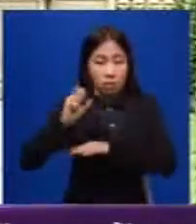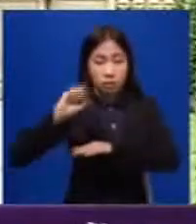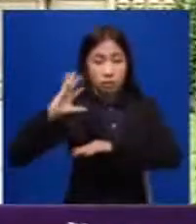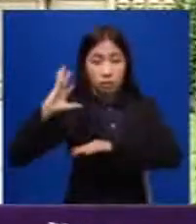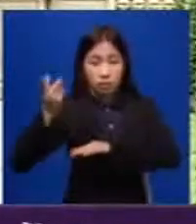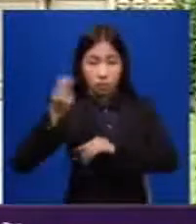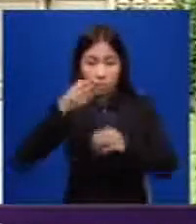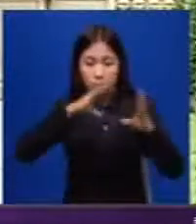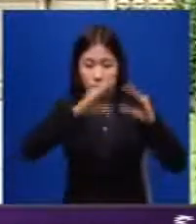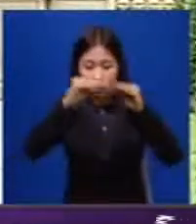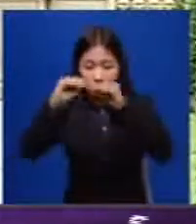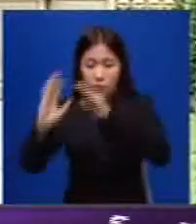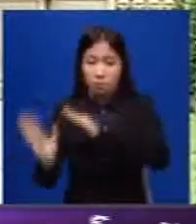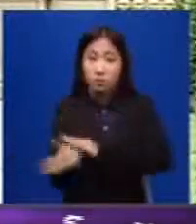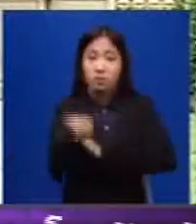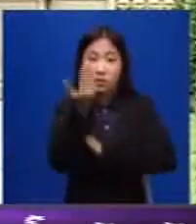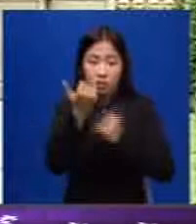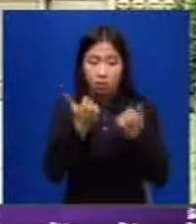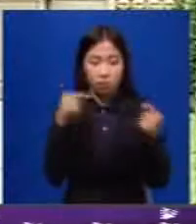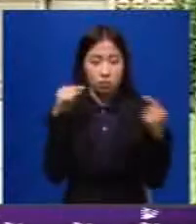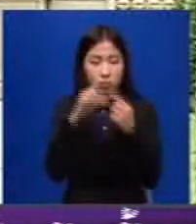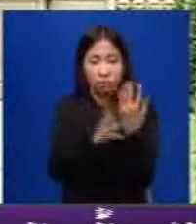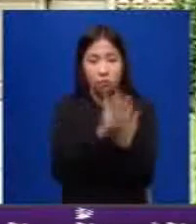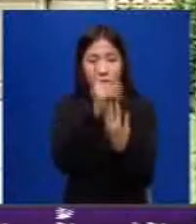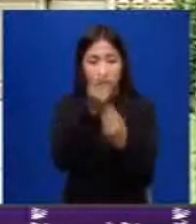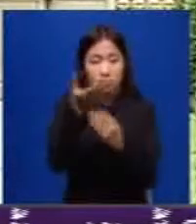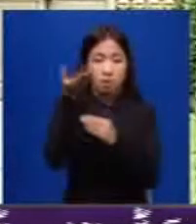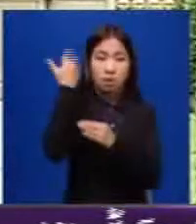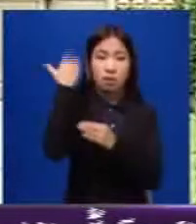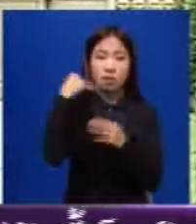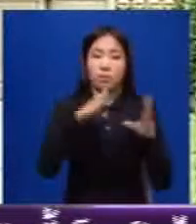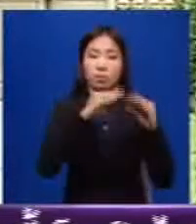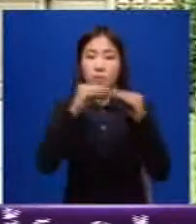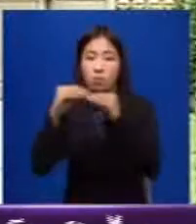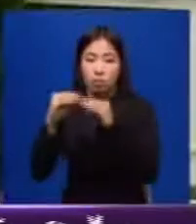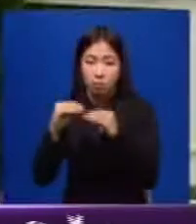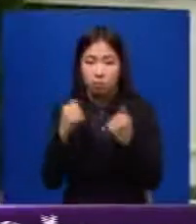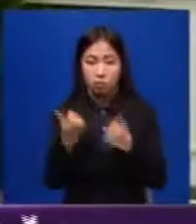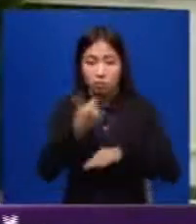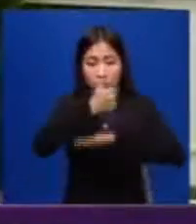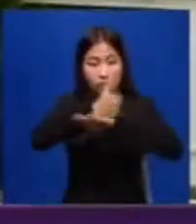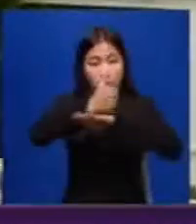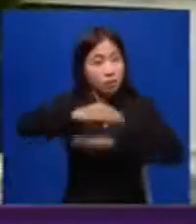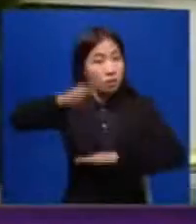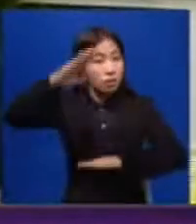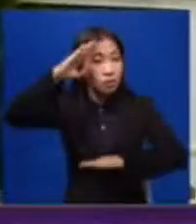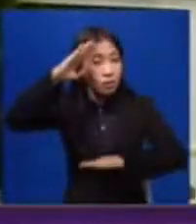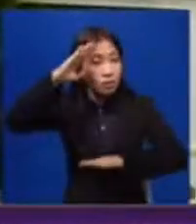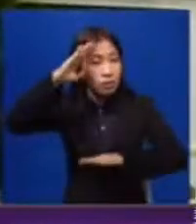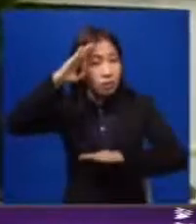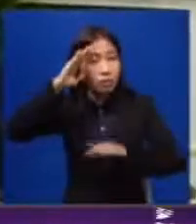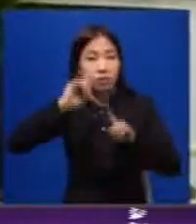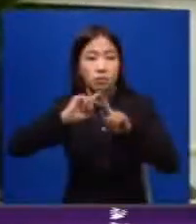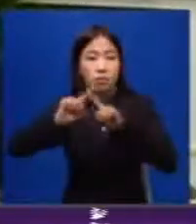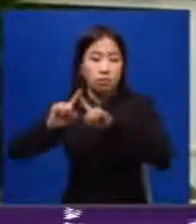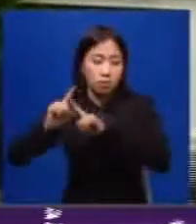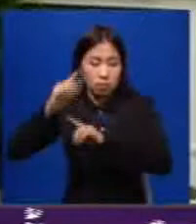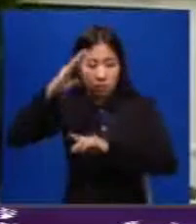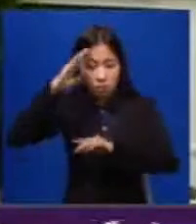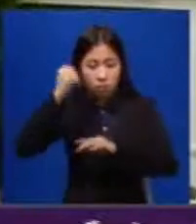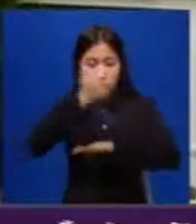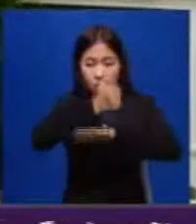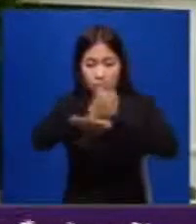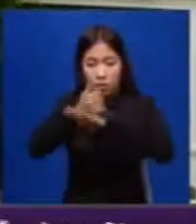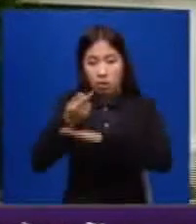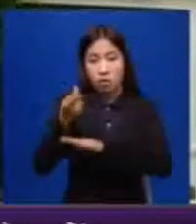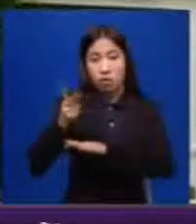นี้ประชุมติดตามสถานการณ์ในช่วงสัปดาห์ที่ผ่านมาซึ่งพลเอกประยุทธ์จันทร์โอชาผู้บัญชาการทหารบกในฐานะหัวหน้